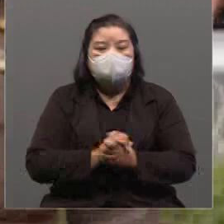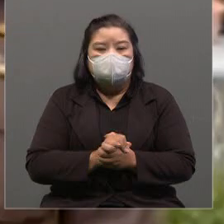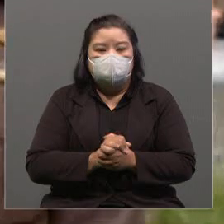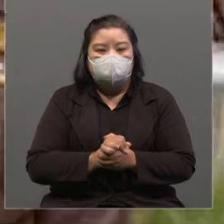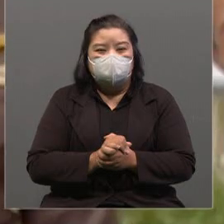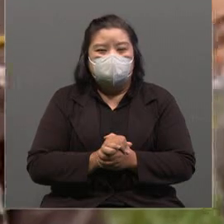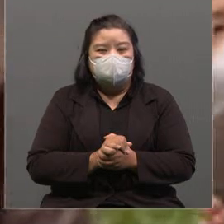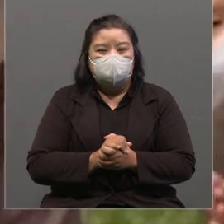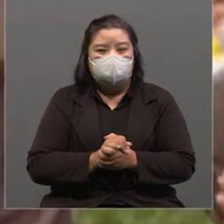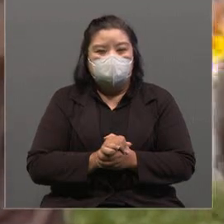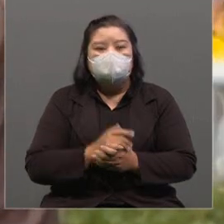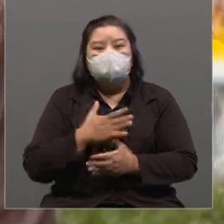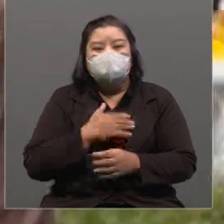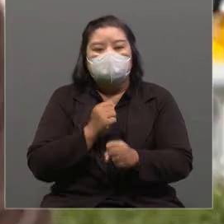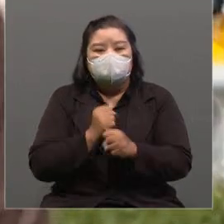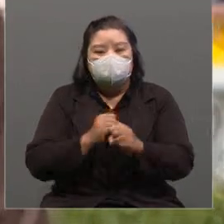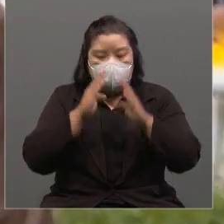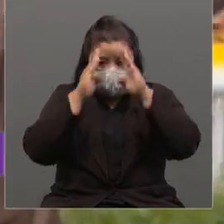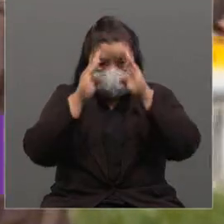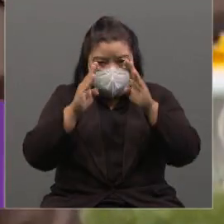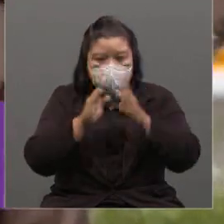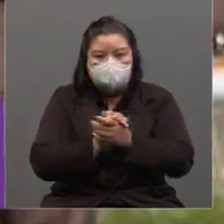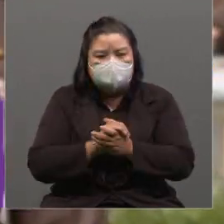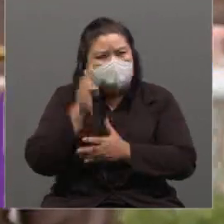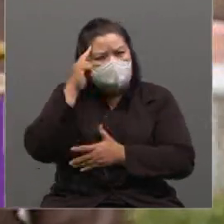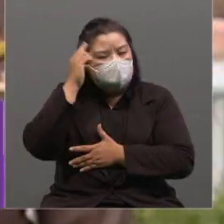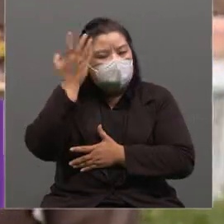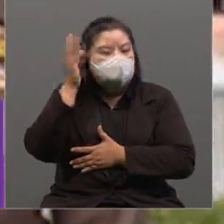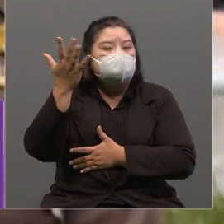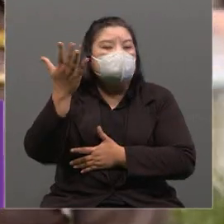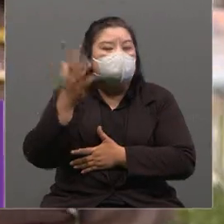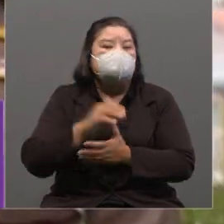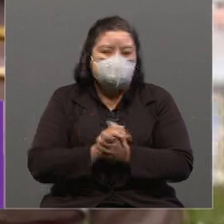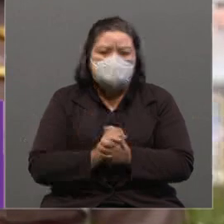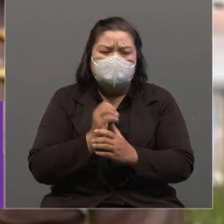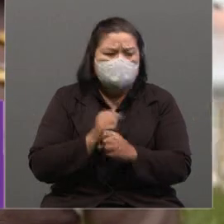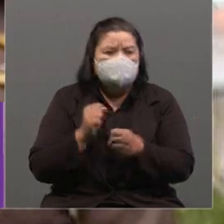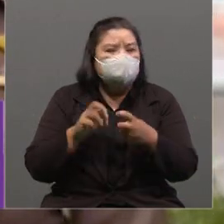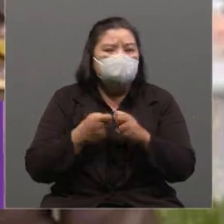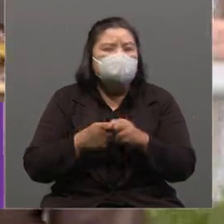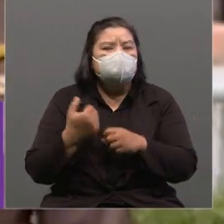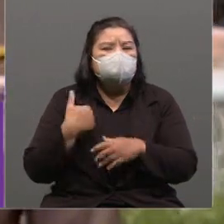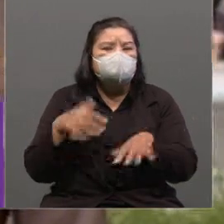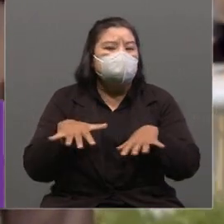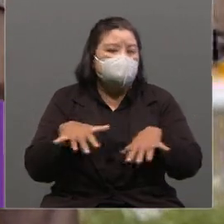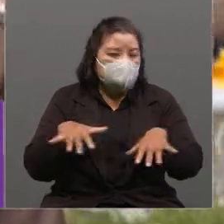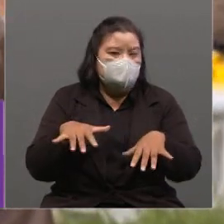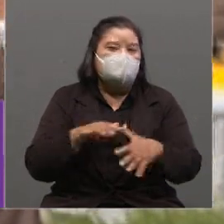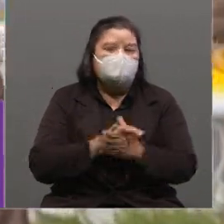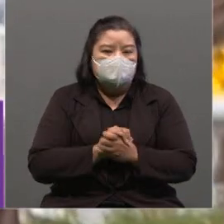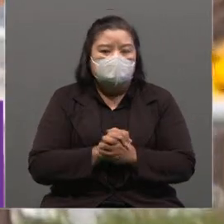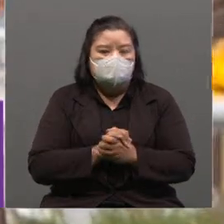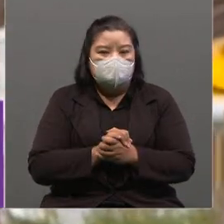ตั้งใจทำงานอย่างเต็มที่ครับไม่มีอะไรหนักใจครับทำงานก็ต้องมีปัญหามีอุปสรรคเป็นเรื่องปกติครับ